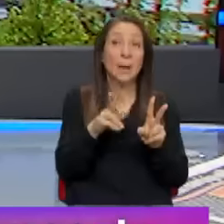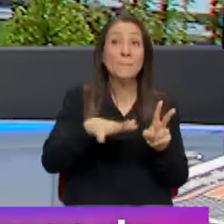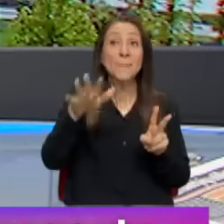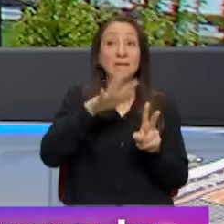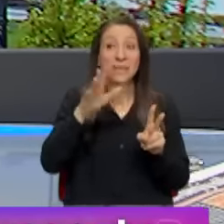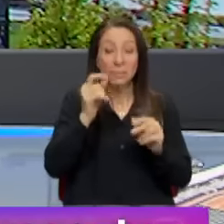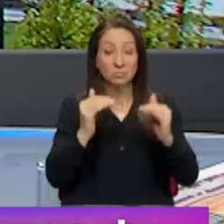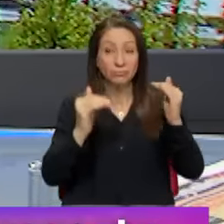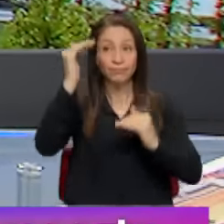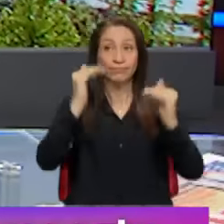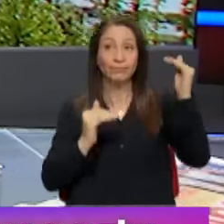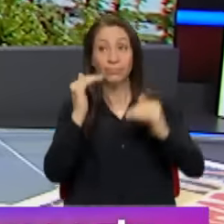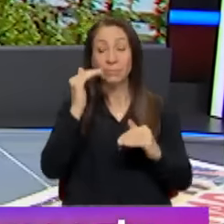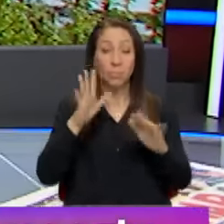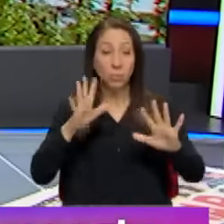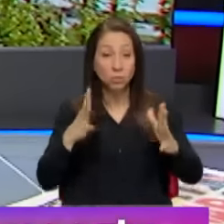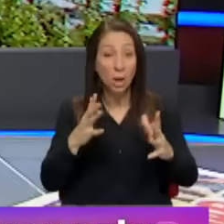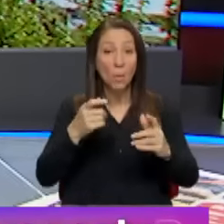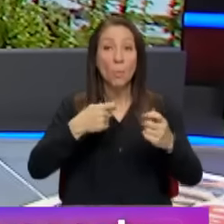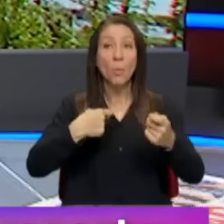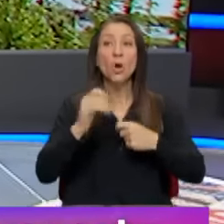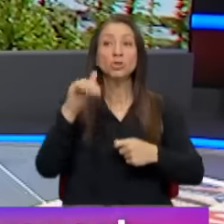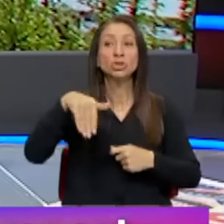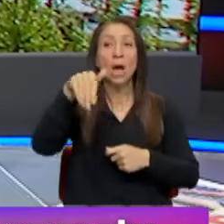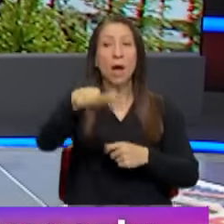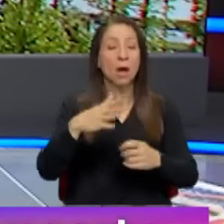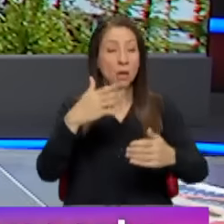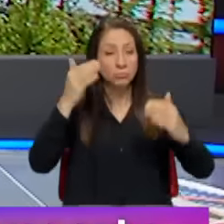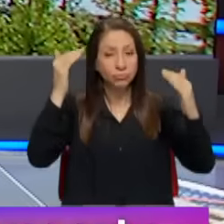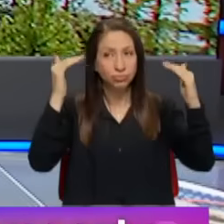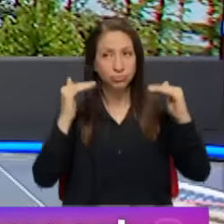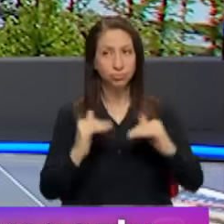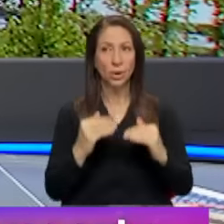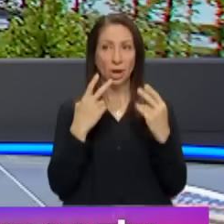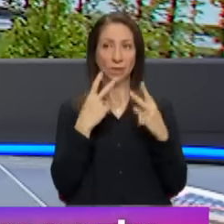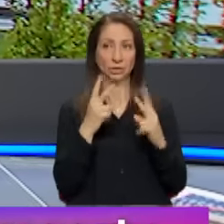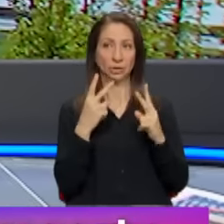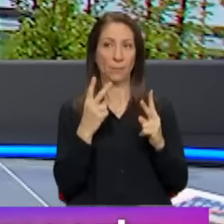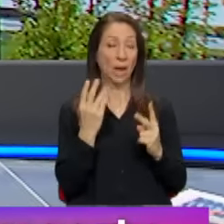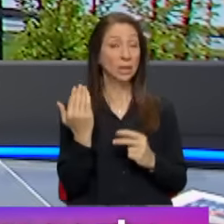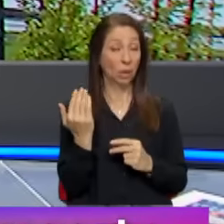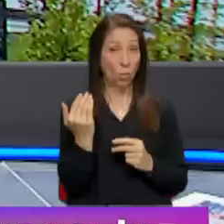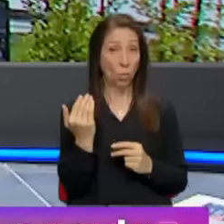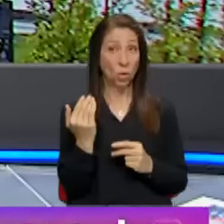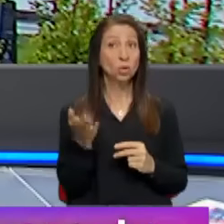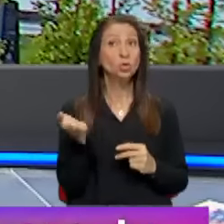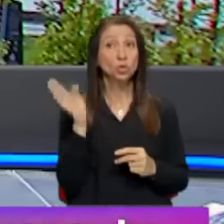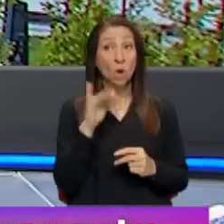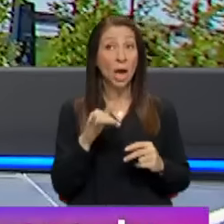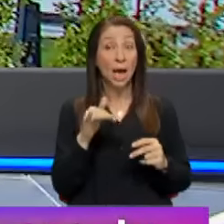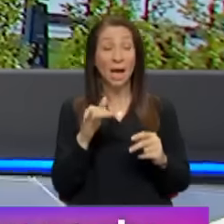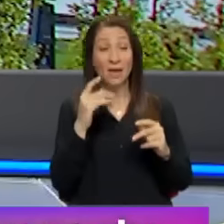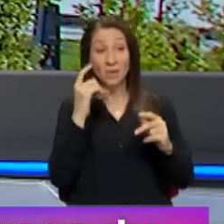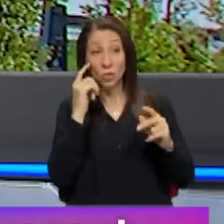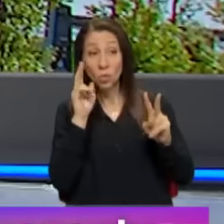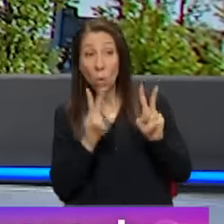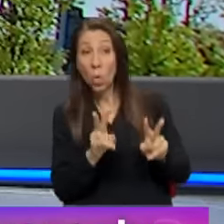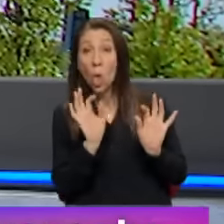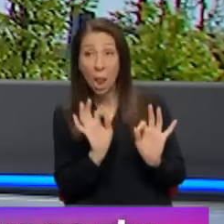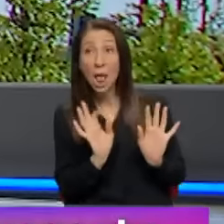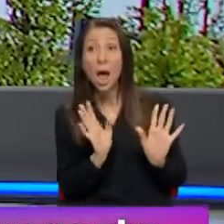bir dalgalanma, bir sarsıntı, borsalarda düşmeye sebep olan açıklamalar geliyor. Sonra yaklaşımlar da